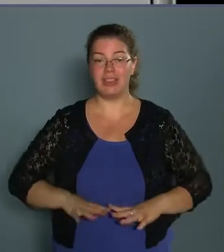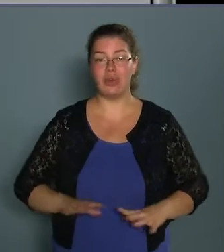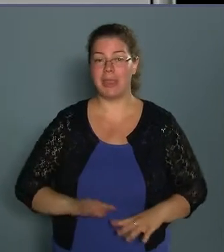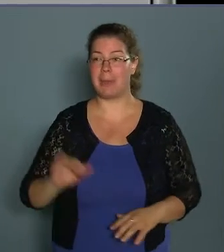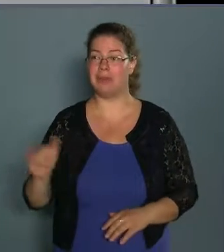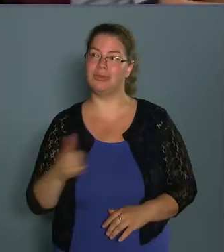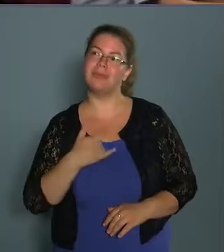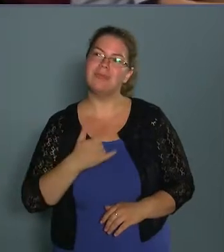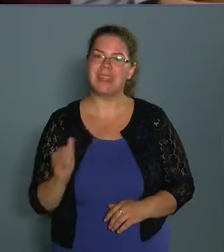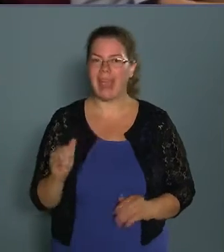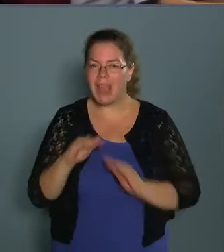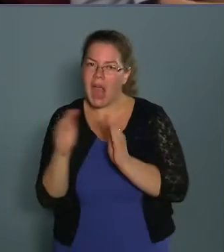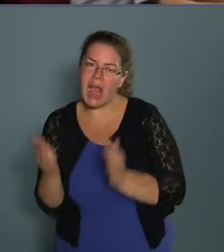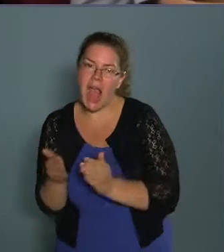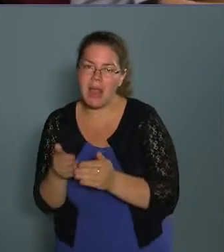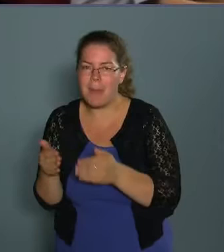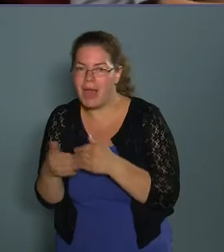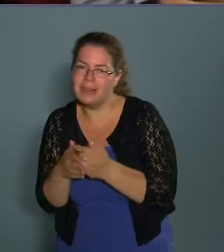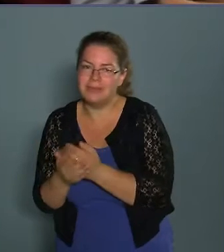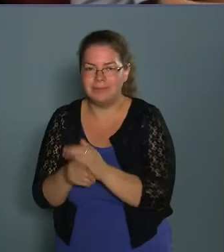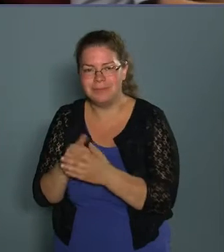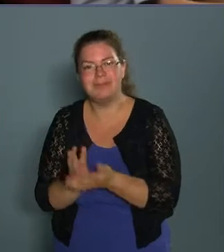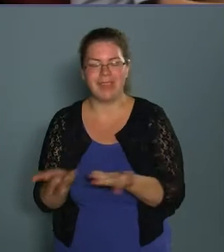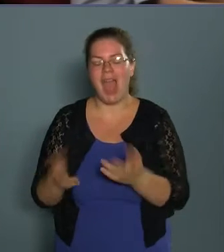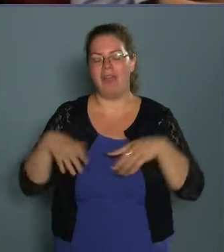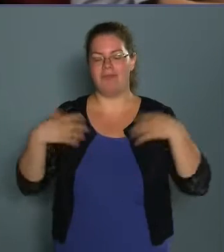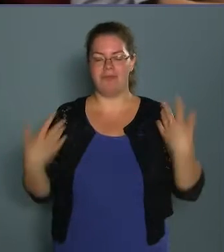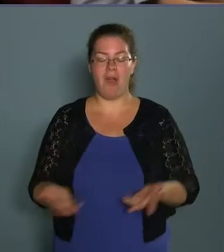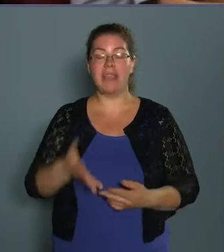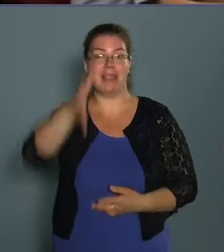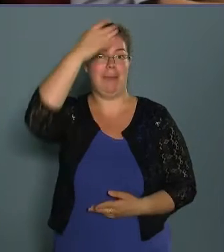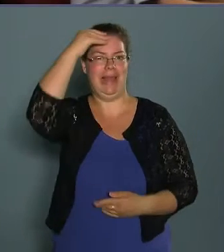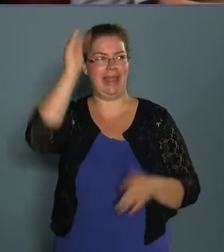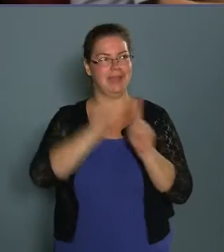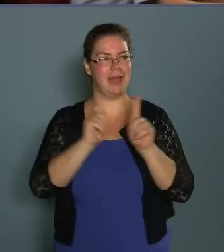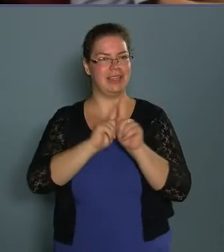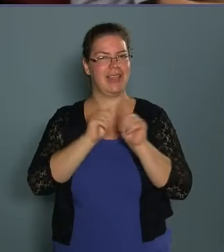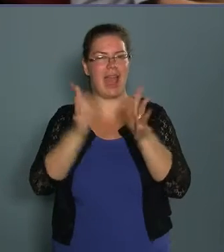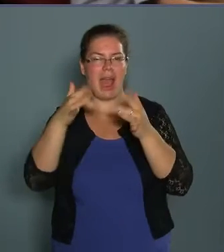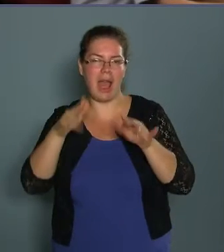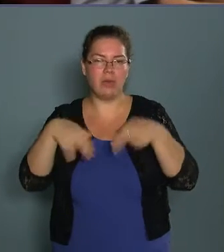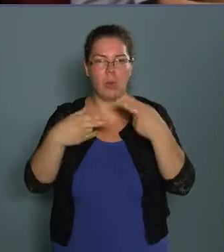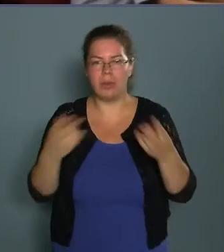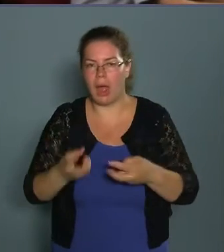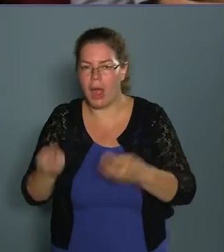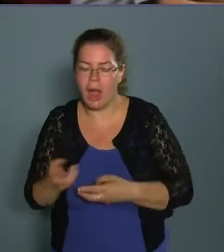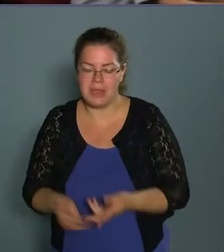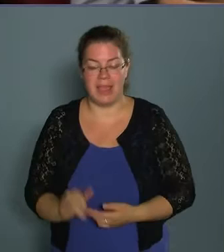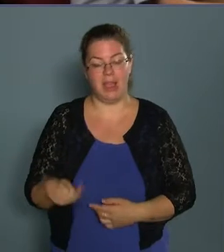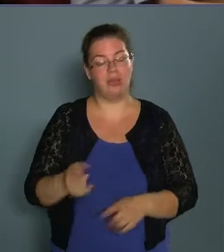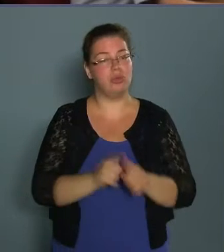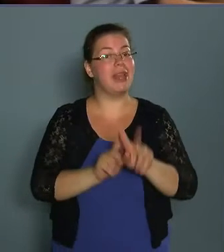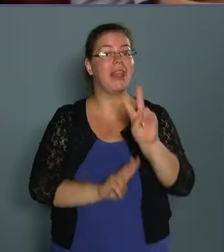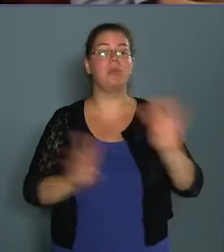kiskonyhába, és mindenki a kályha mellé kucolódik adott esetben, vagy legalábbis az emlékeibe ilyen hely után kutat, ugyan ez van